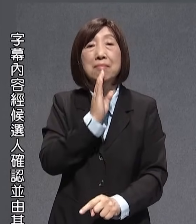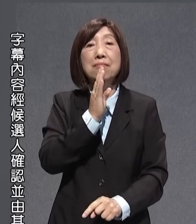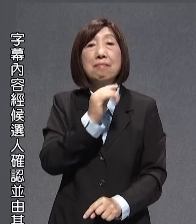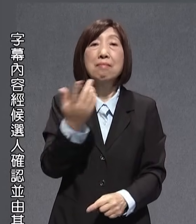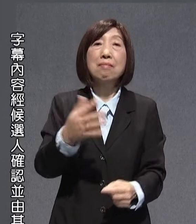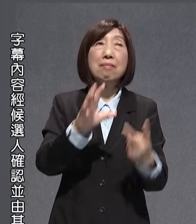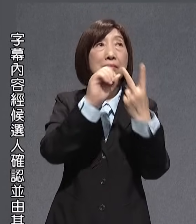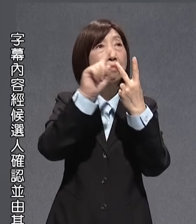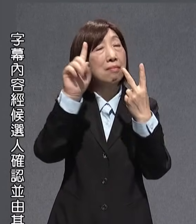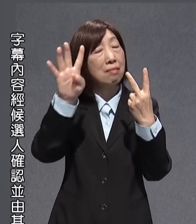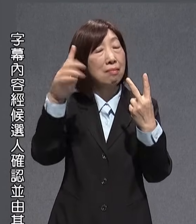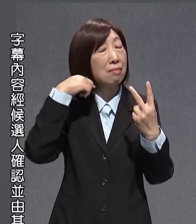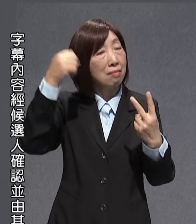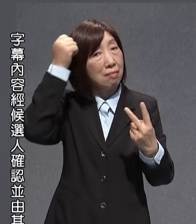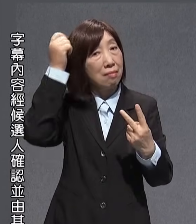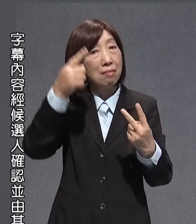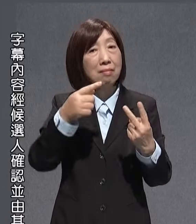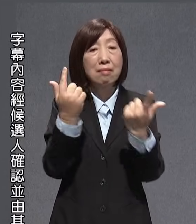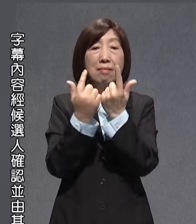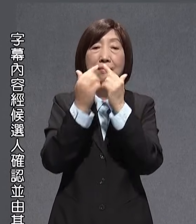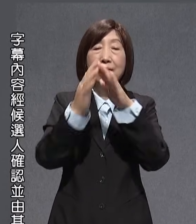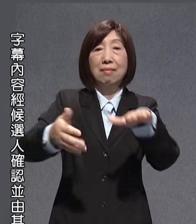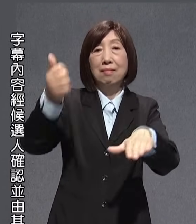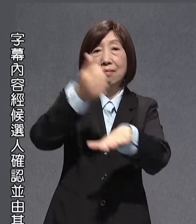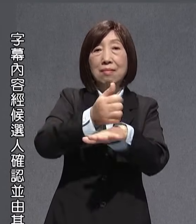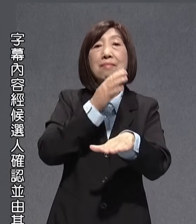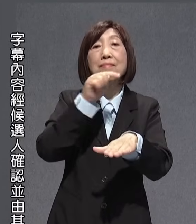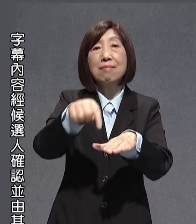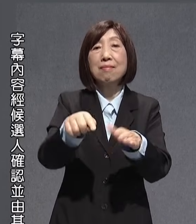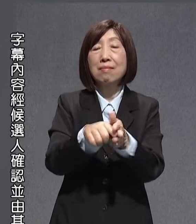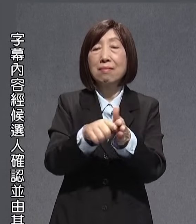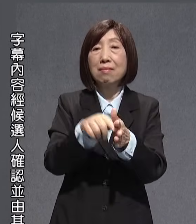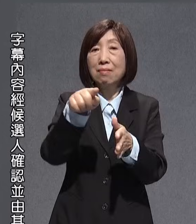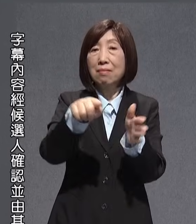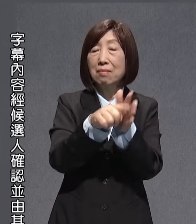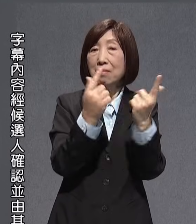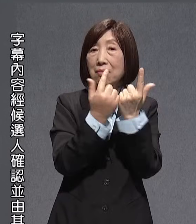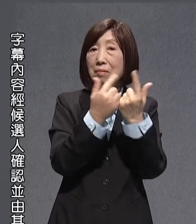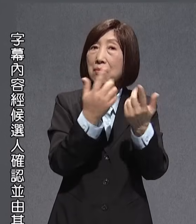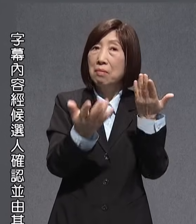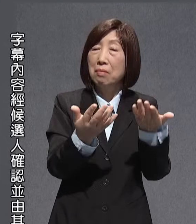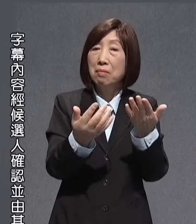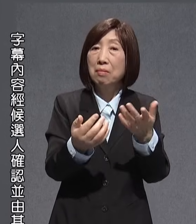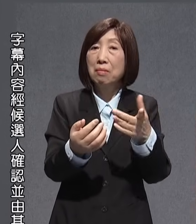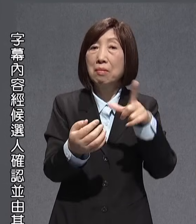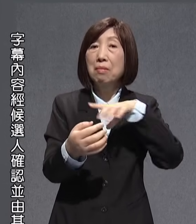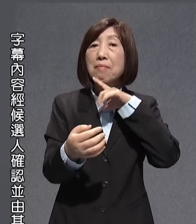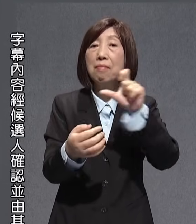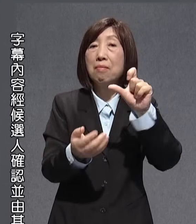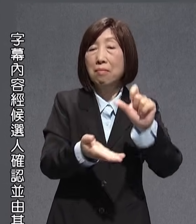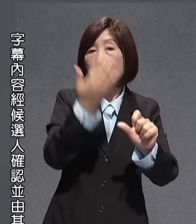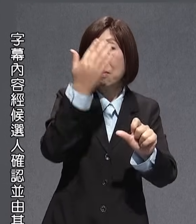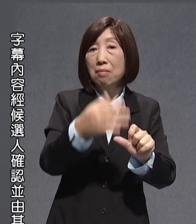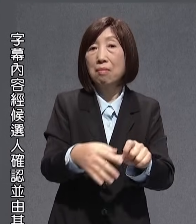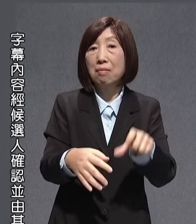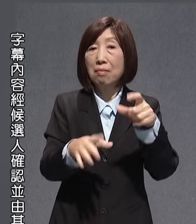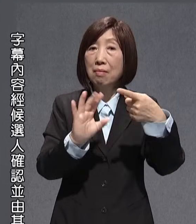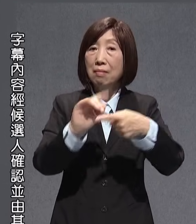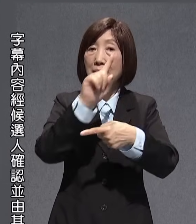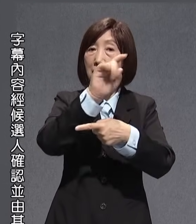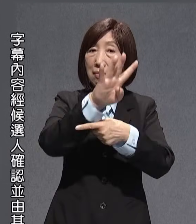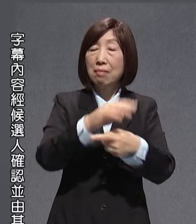记得2014年我上任台北市长的时候，当时台北市人口大于65岁以上人是